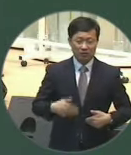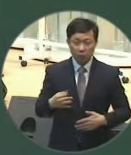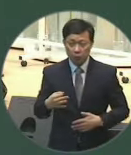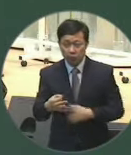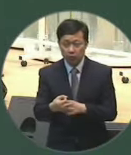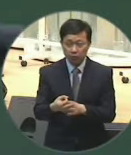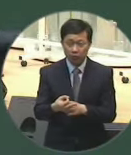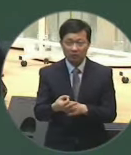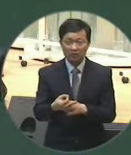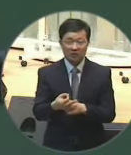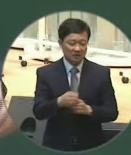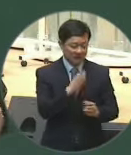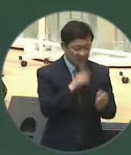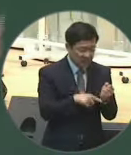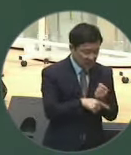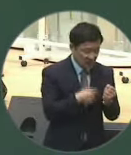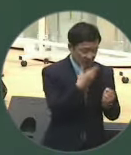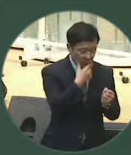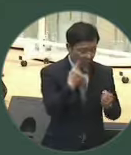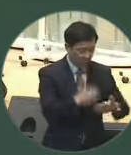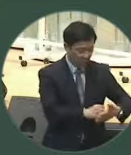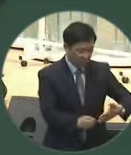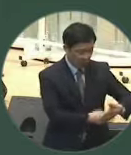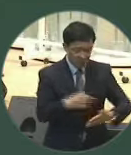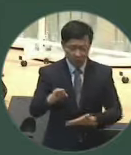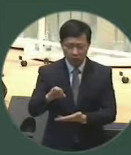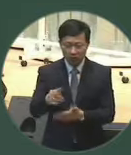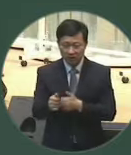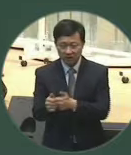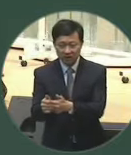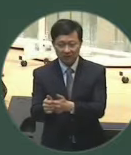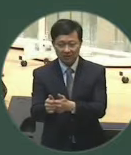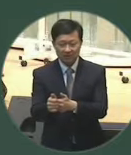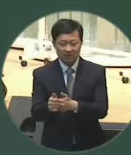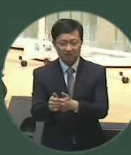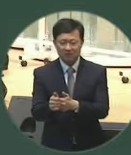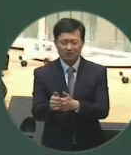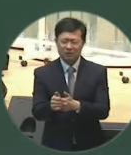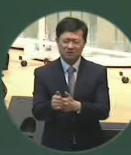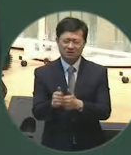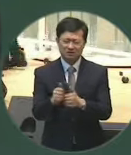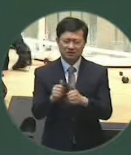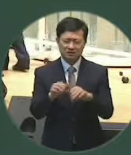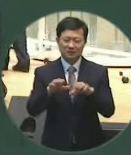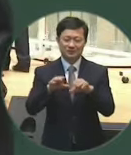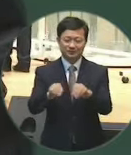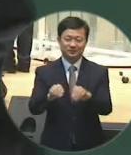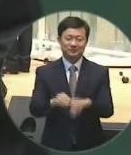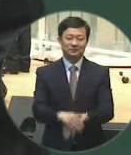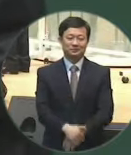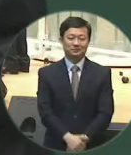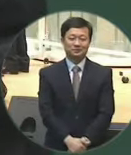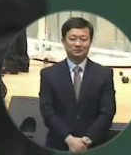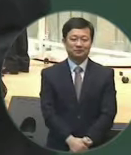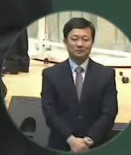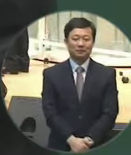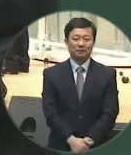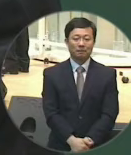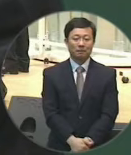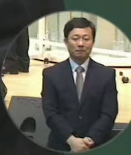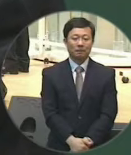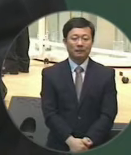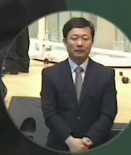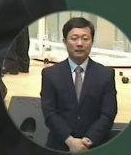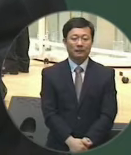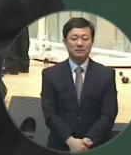내가 진리를 버린다. 그런 건 할 필요 없어. 할 수 없어요. And you remnants, you need to be able to grow up with this sense of confidence. Let's say that you're given a